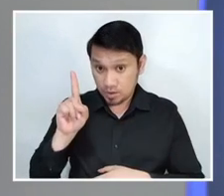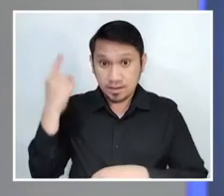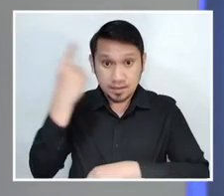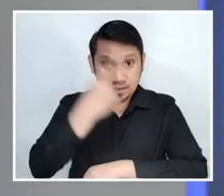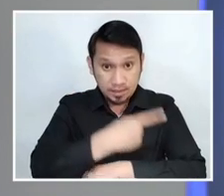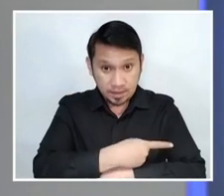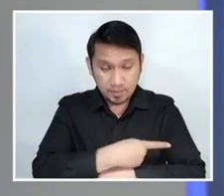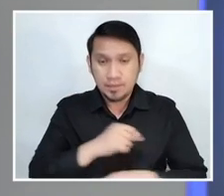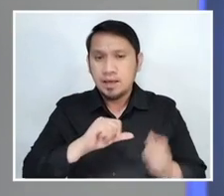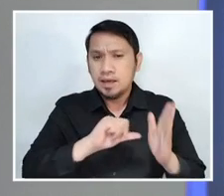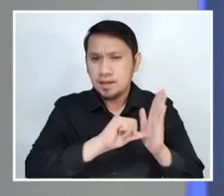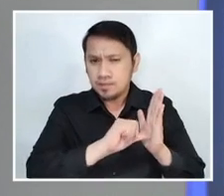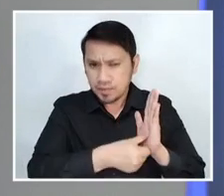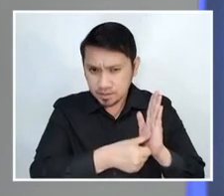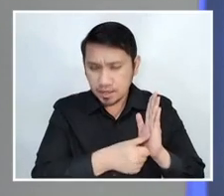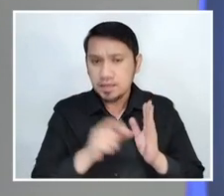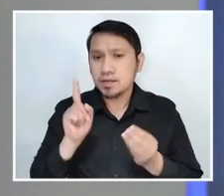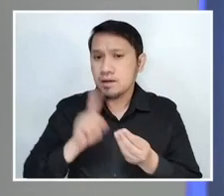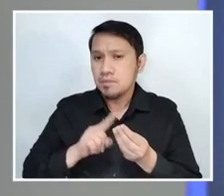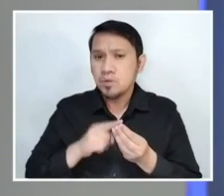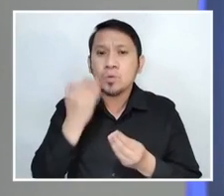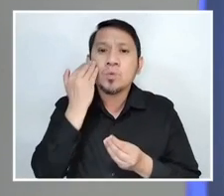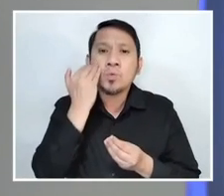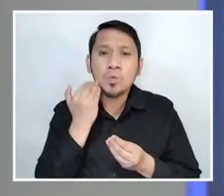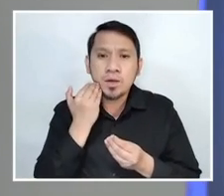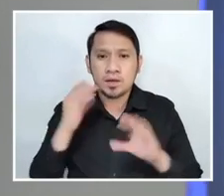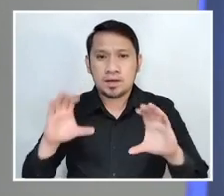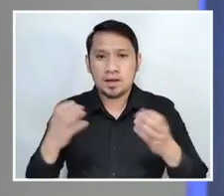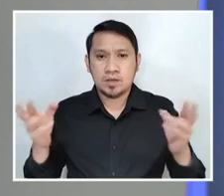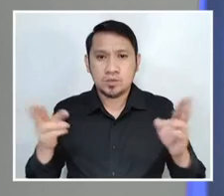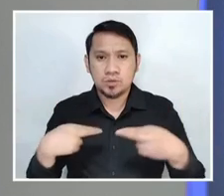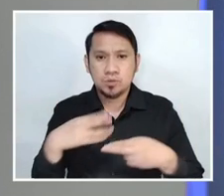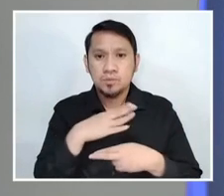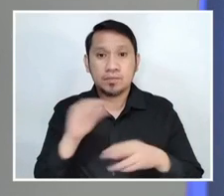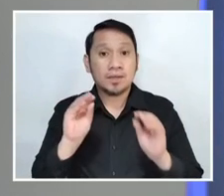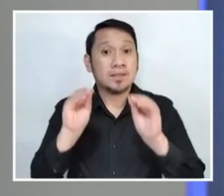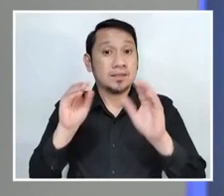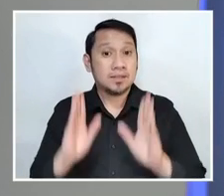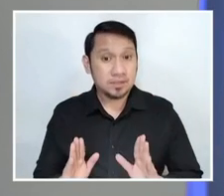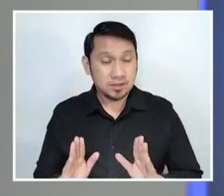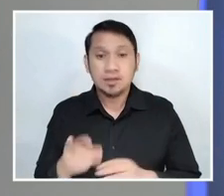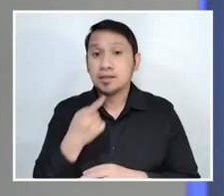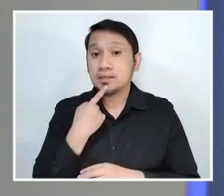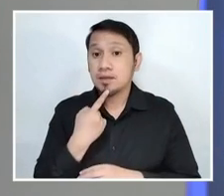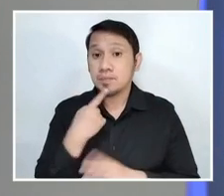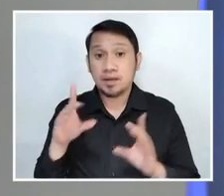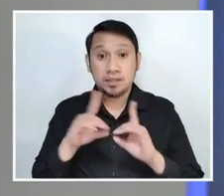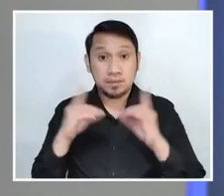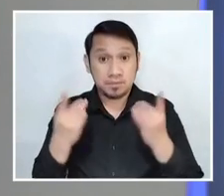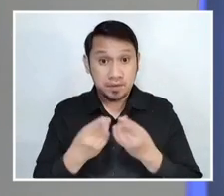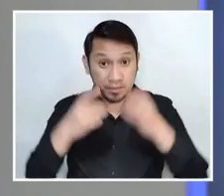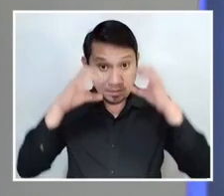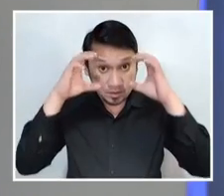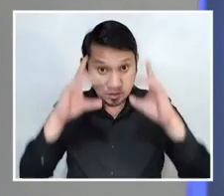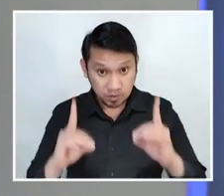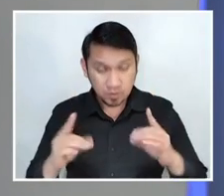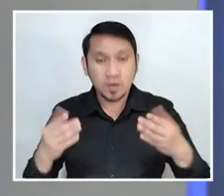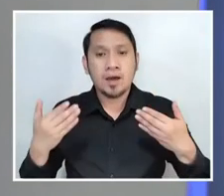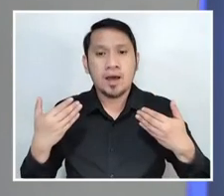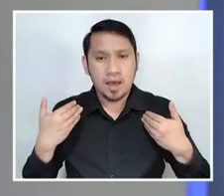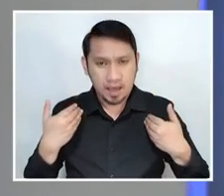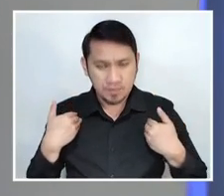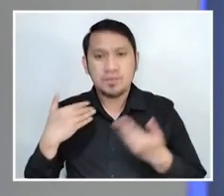diin ang kakulangan ng mga classroom at teacher. Pero tiniyak ng Department of Education na may inilaan na